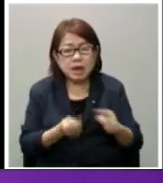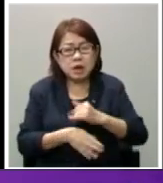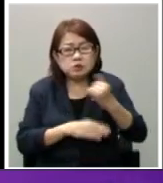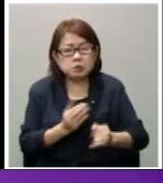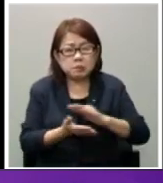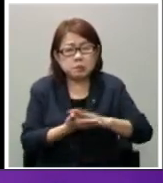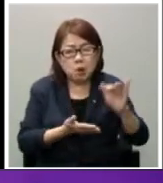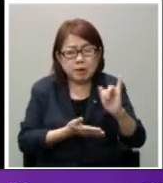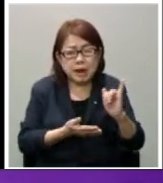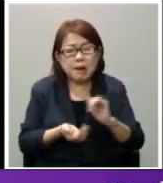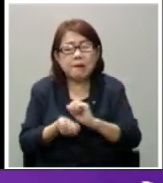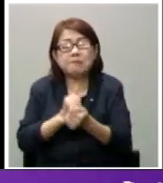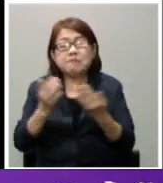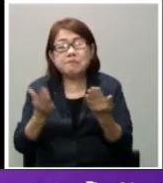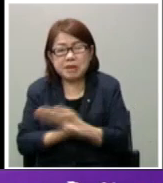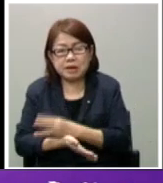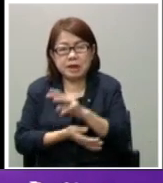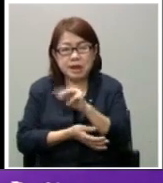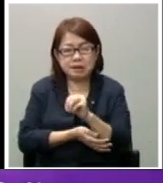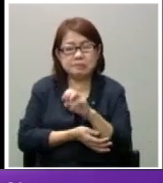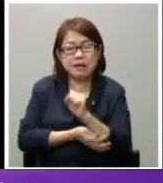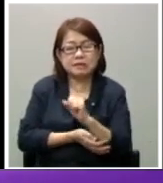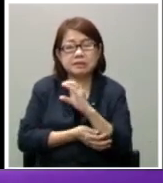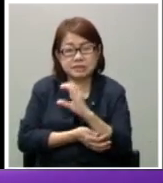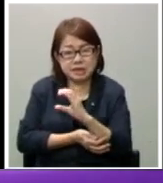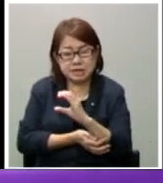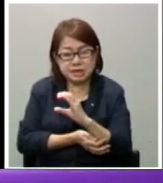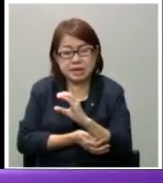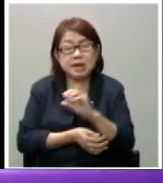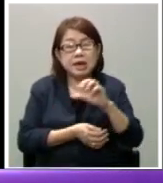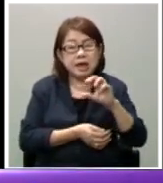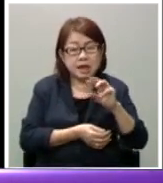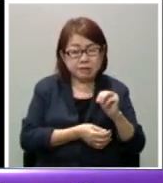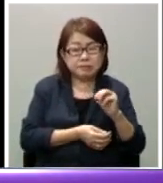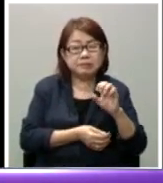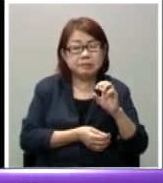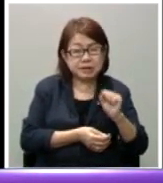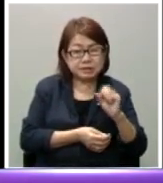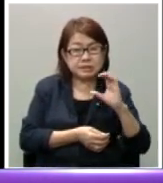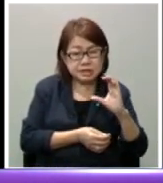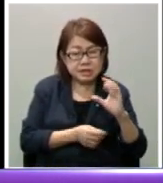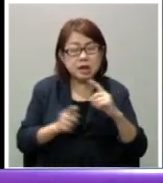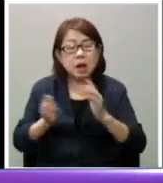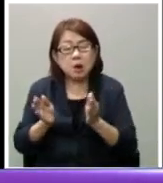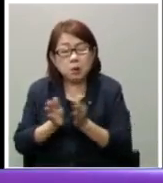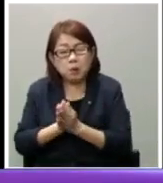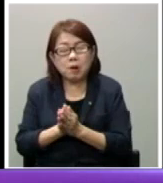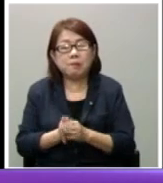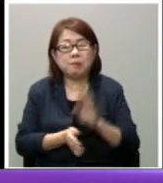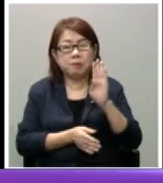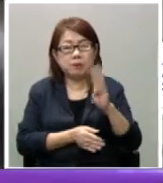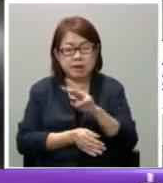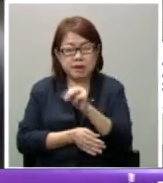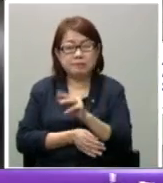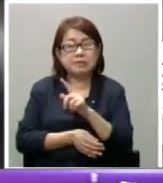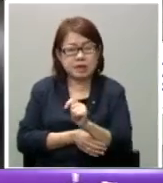คอนซัลเทียมกับบริษัท TTI TTI เนี่ยไม่เสียหายนะครับบริษัทนี้เป็นบริษัทที่ถือว่าใช้ได้นะครับไทยทรานส์มิชชั่นอิน